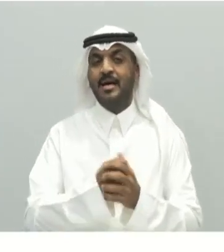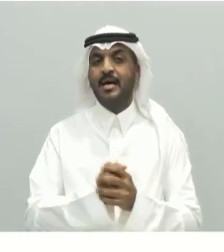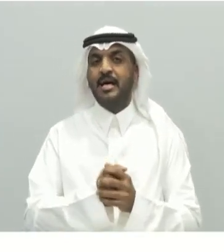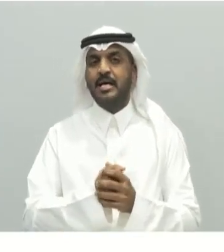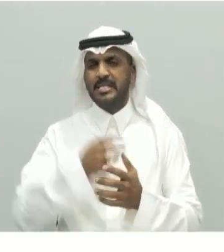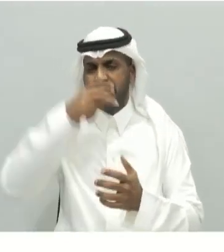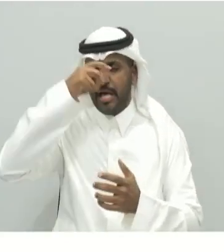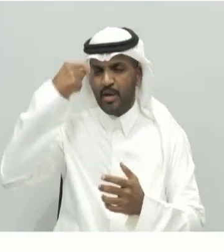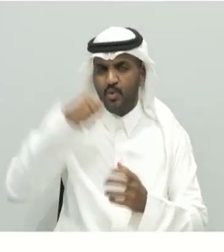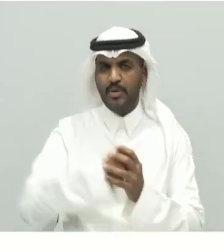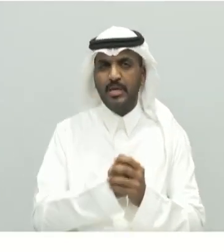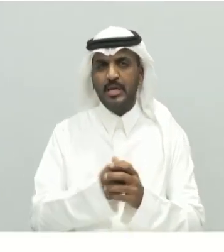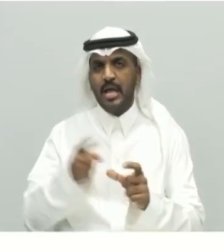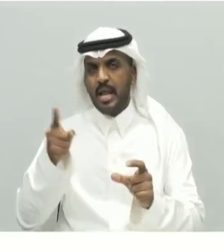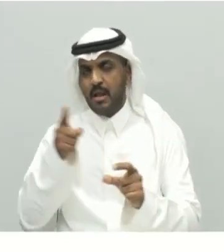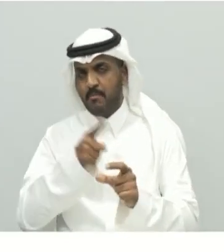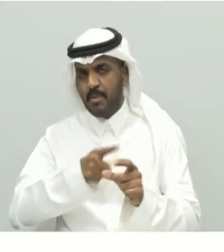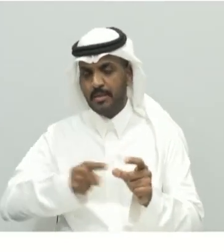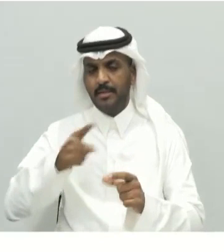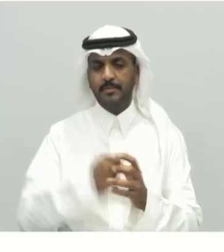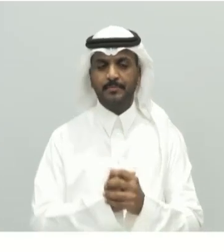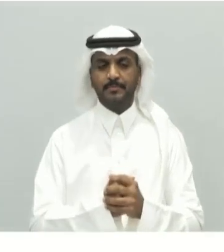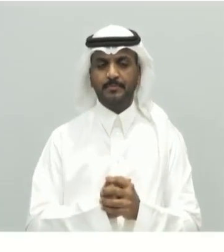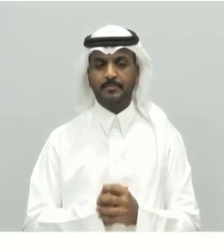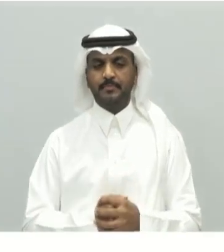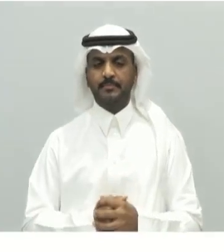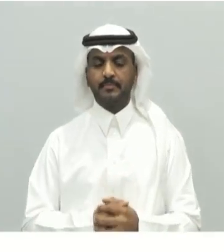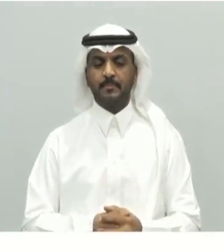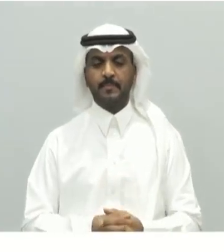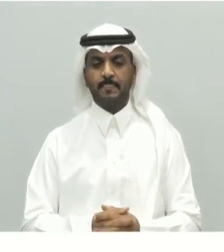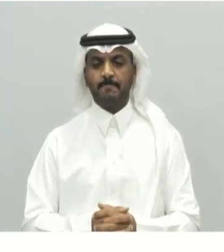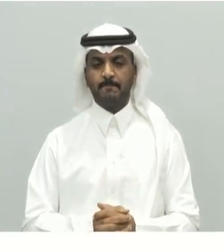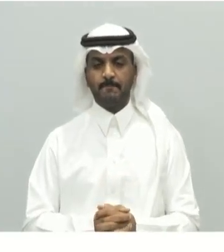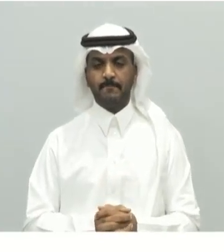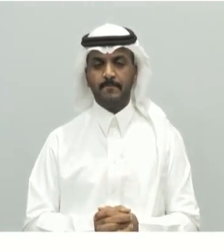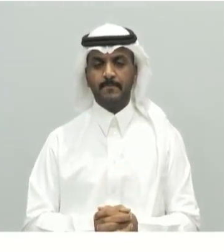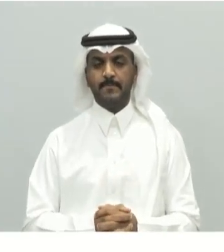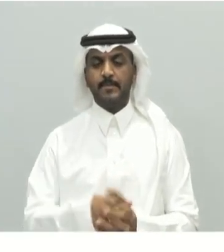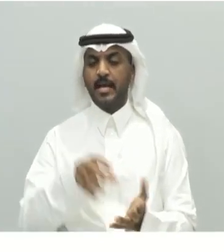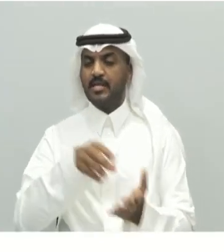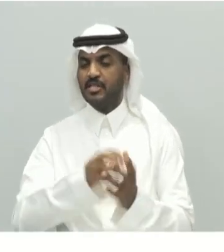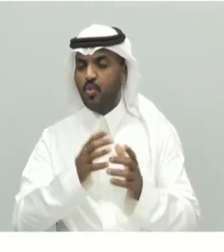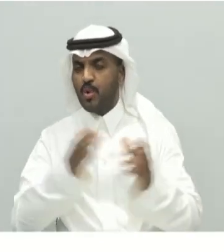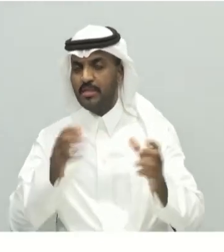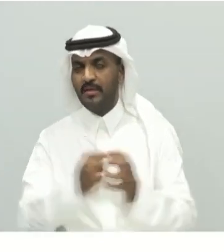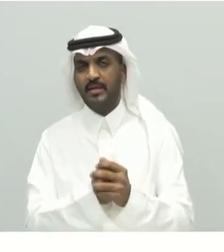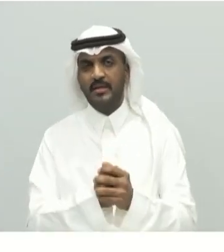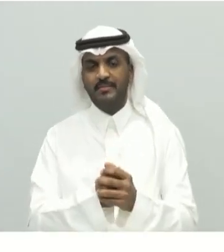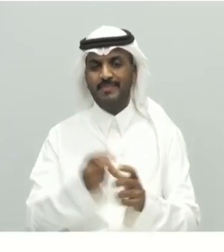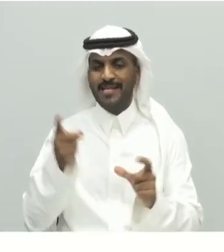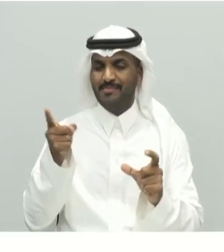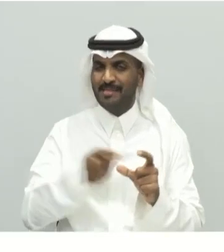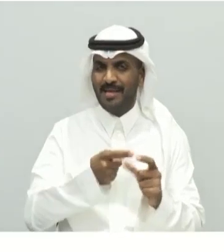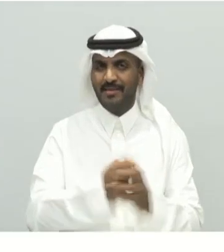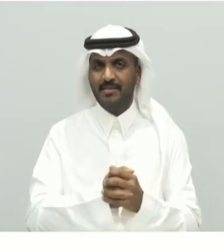الصحراوي المداري تقع اجزاء واسعه من المملكه العربيه السعوديه وضمن الحزام